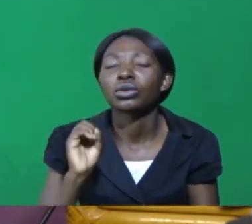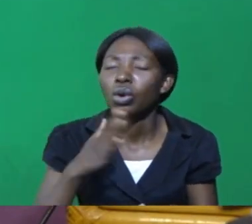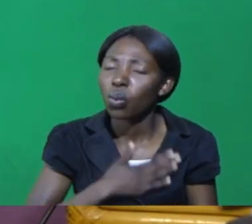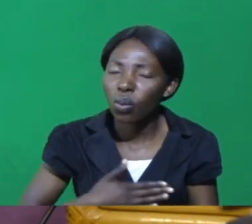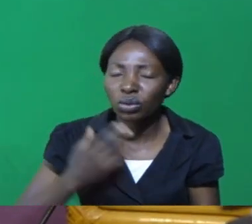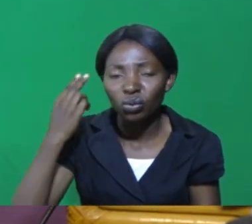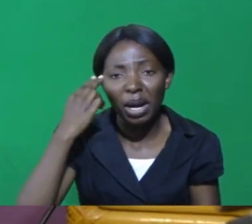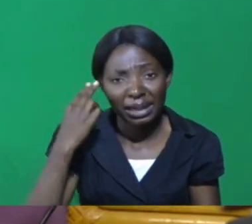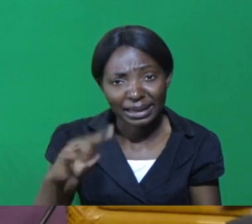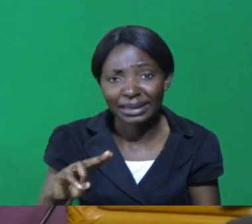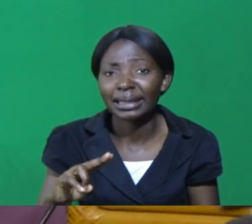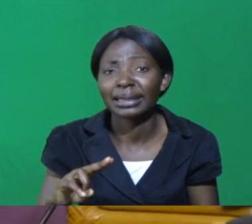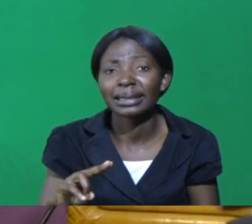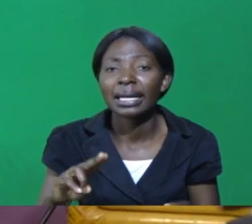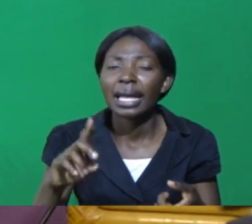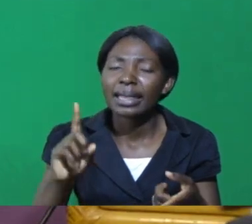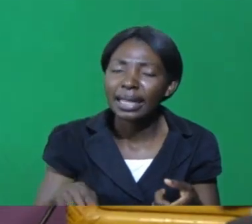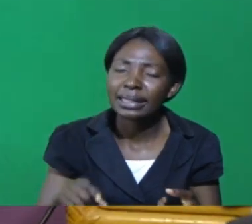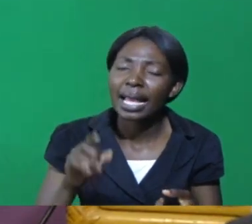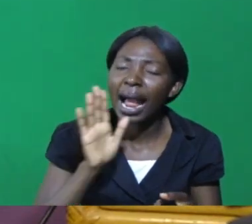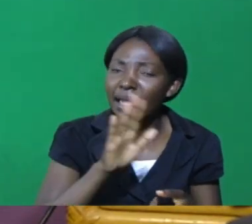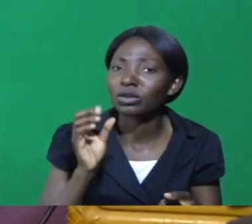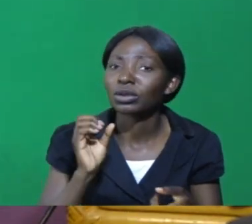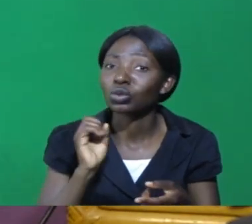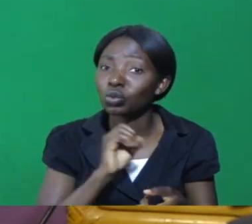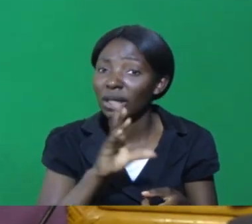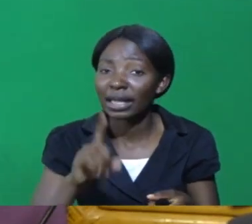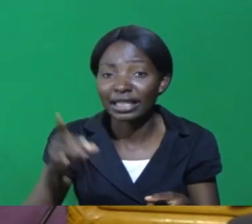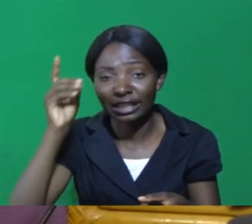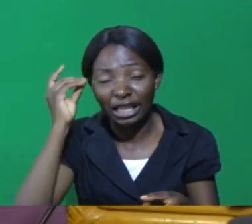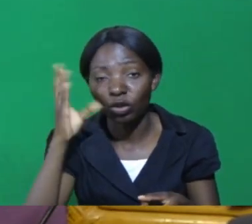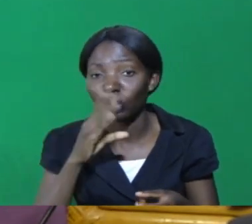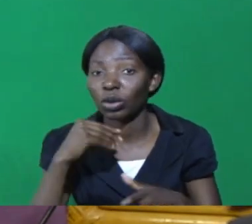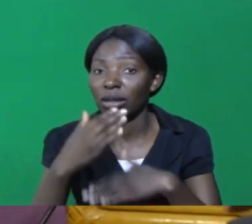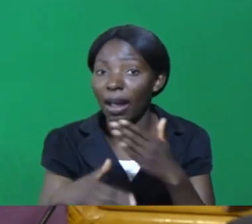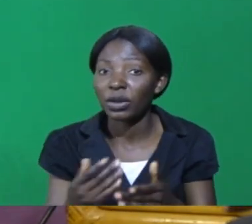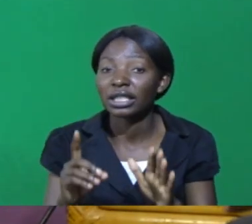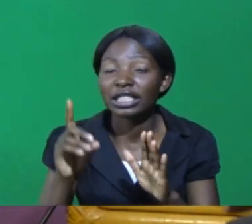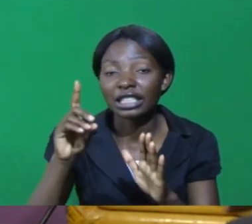kuti mufambirane nesu kuti kune nyaya yakaprofitwa naDhaniel. Kuna Daniel 7